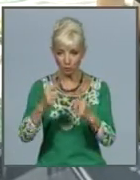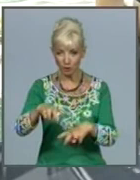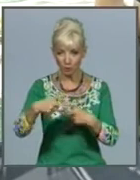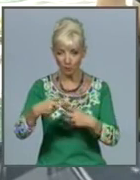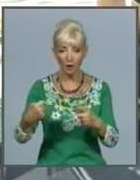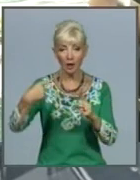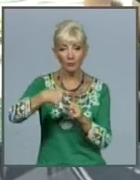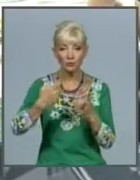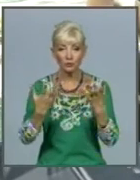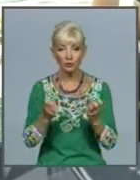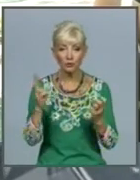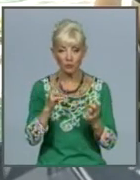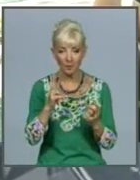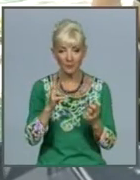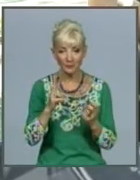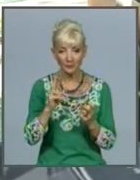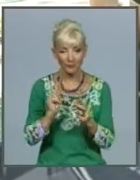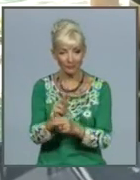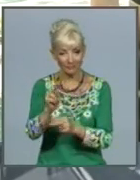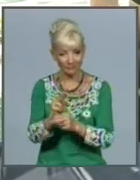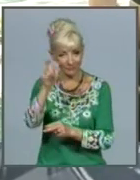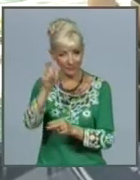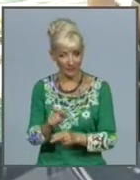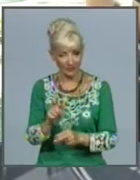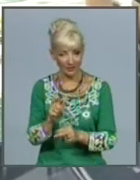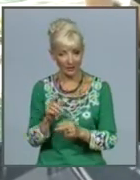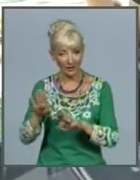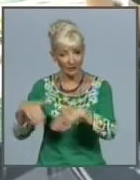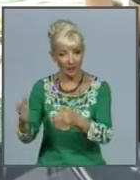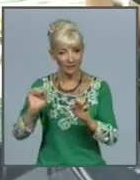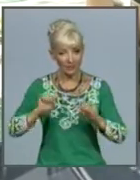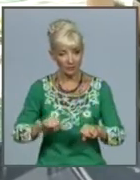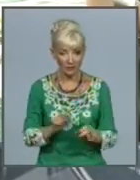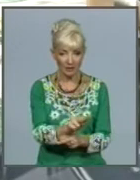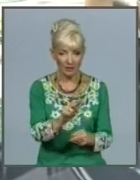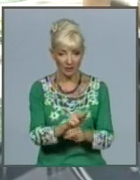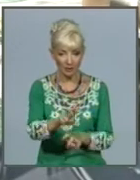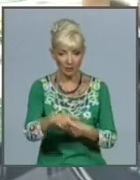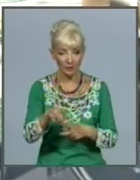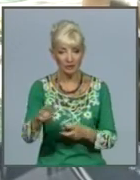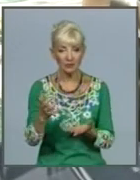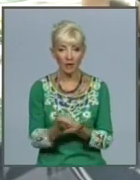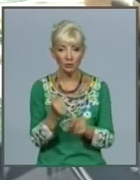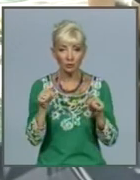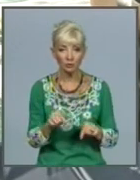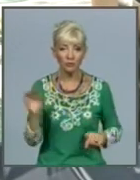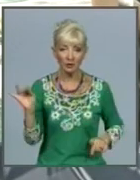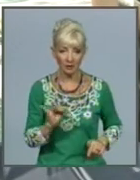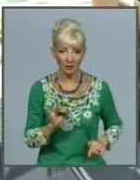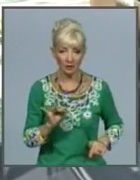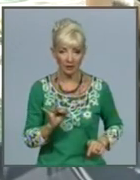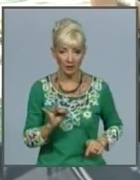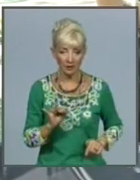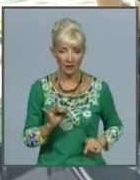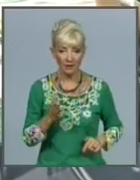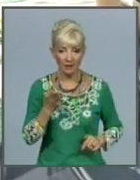кинологам предоставили возможность здесь заниматься. И как бы ты сразу находишь и комьюнити, с которым ты